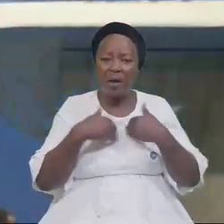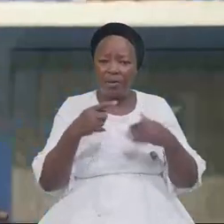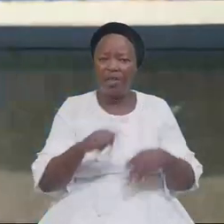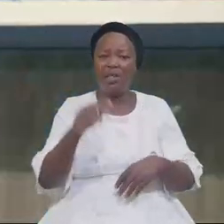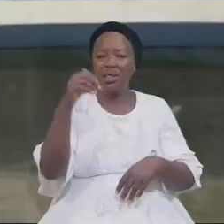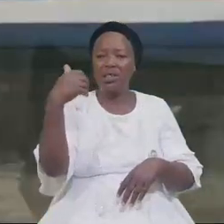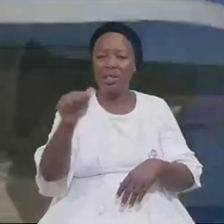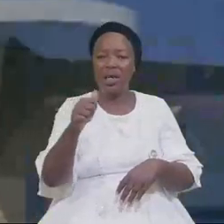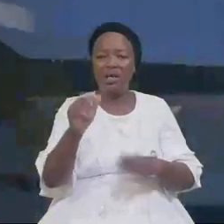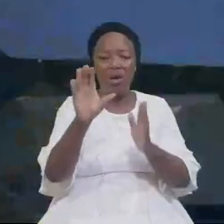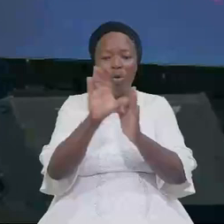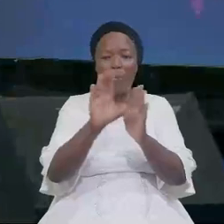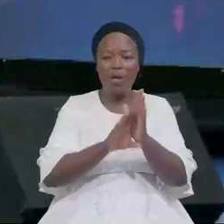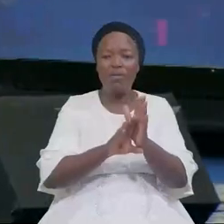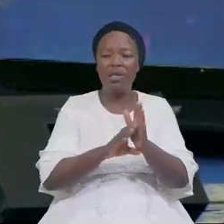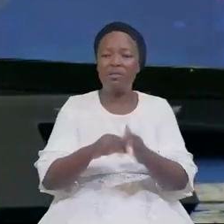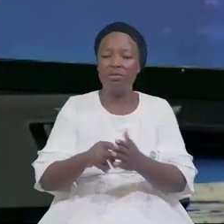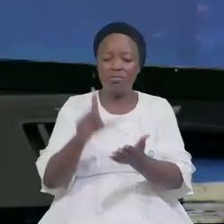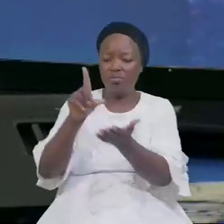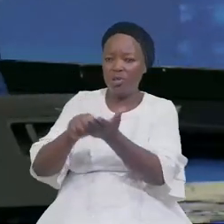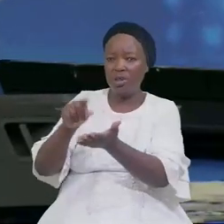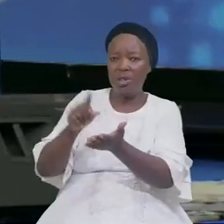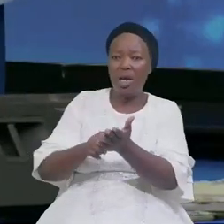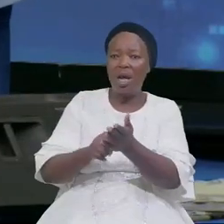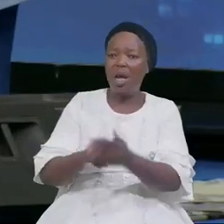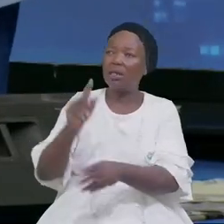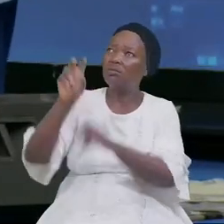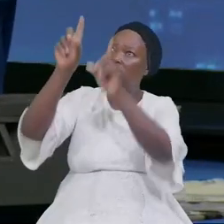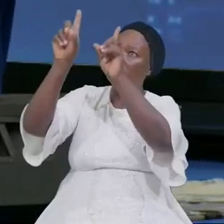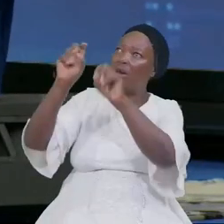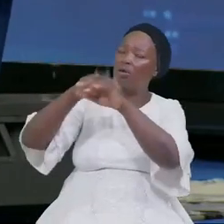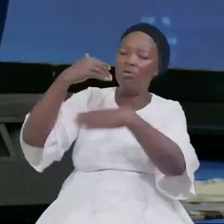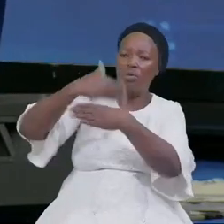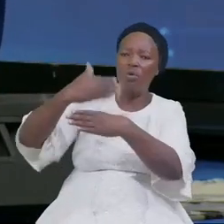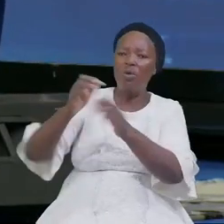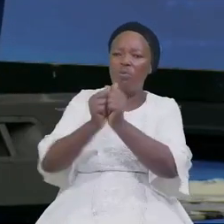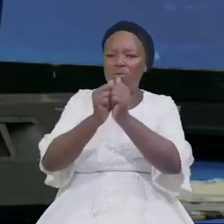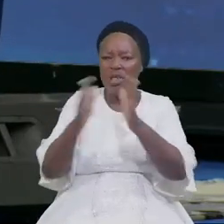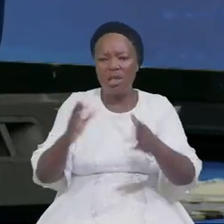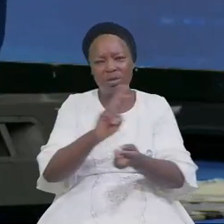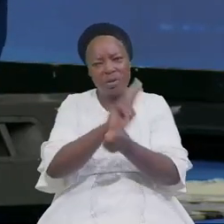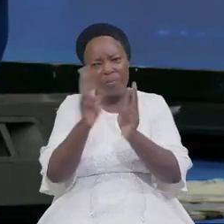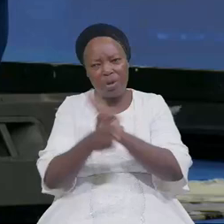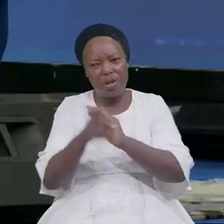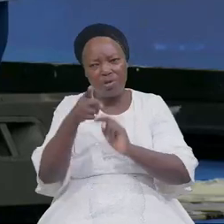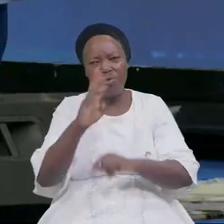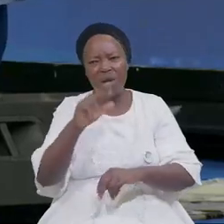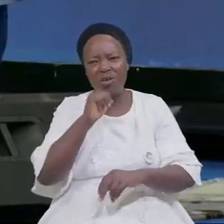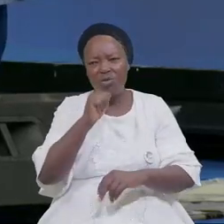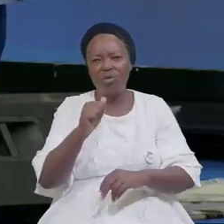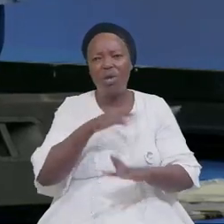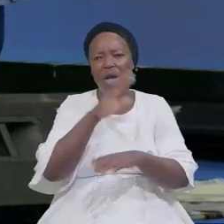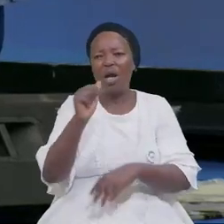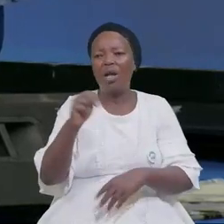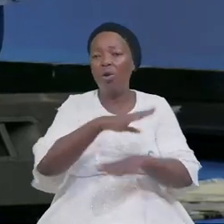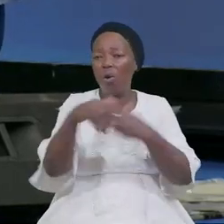commandements imprimés et accrochés au mur, suspendus au mur, sans la repentance, vous n'êtes pas un chrétien